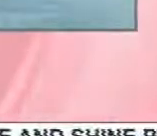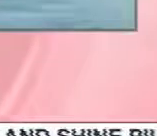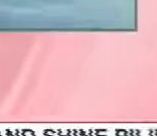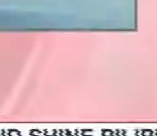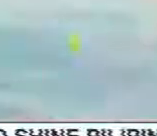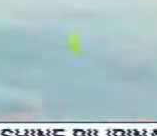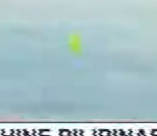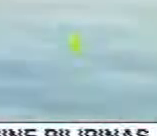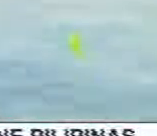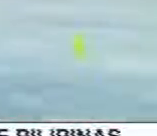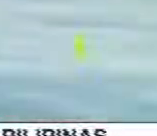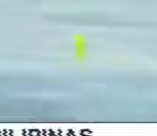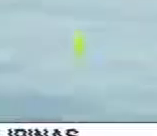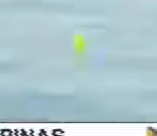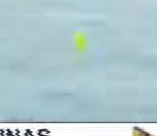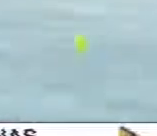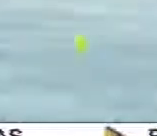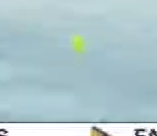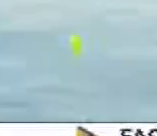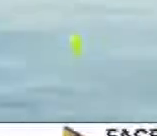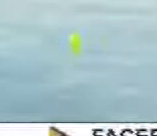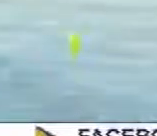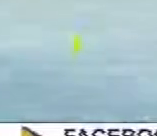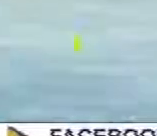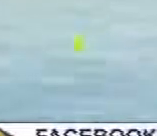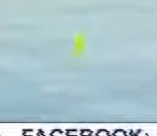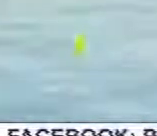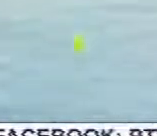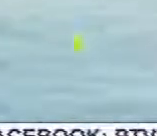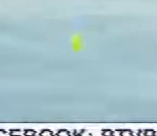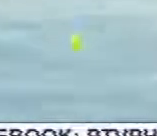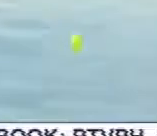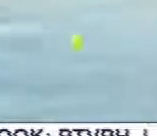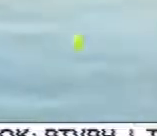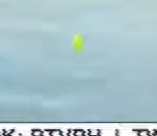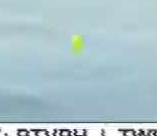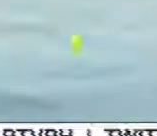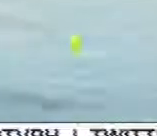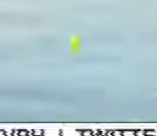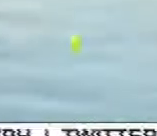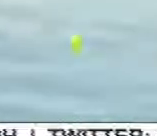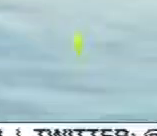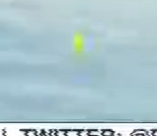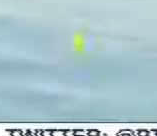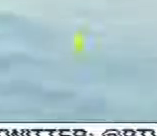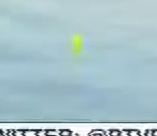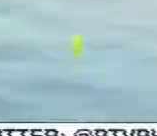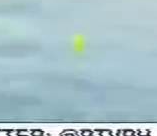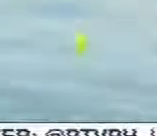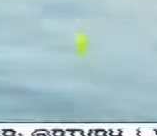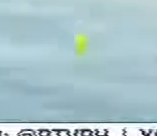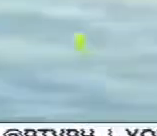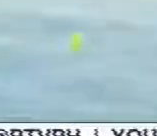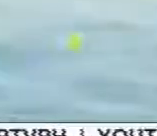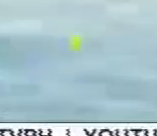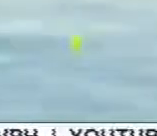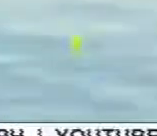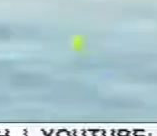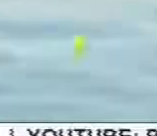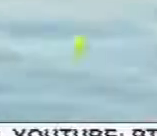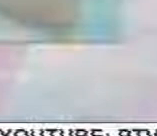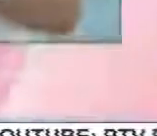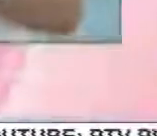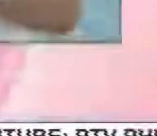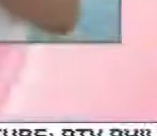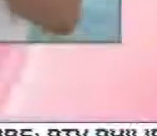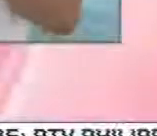Actually, Gani, ang nasabi kahapon sa atin ni Yusek Halad, outside Batangas province na dadalhin itong mga residente